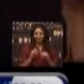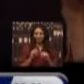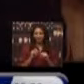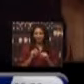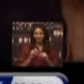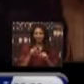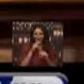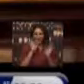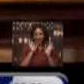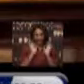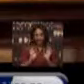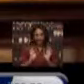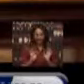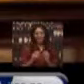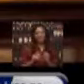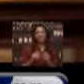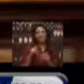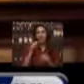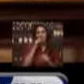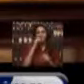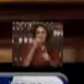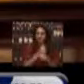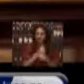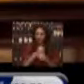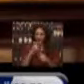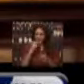ايه؟ دي مراتي.